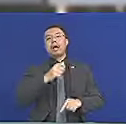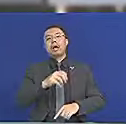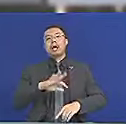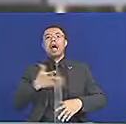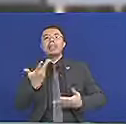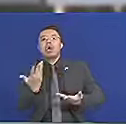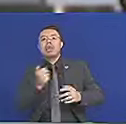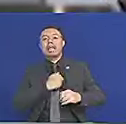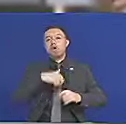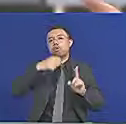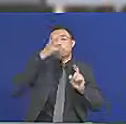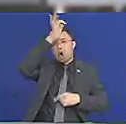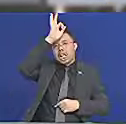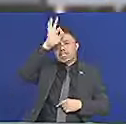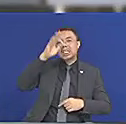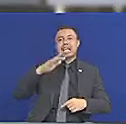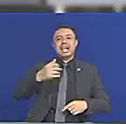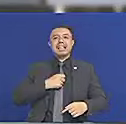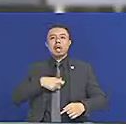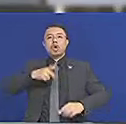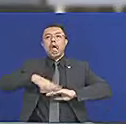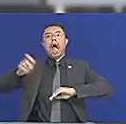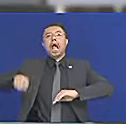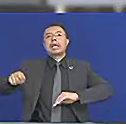polisi, lebih takut hakim.